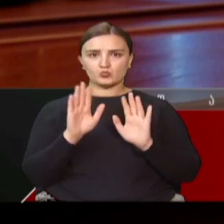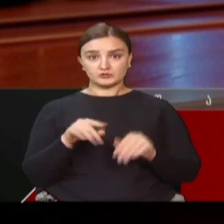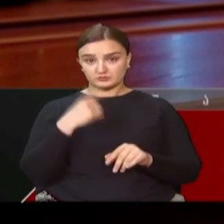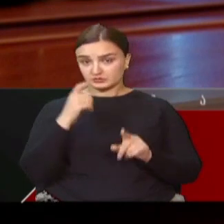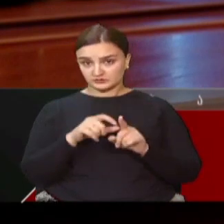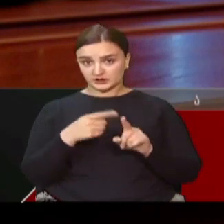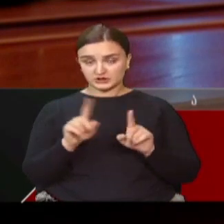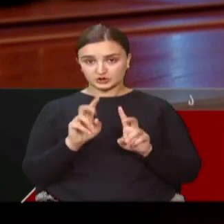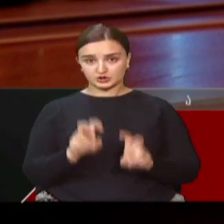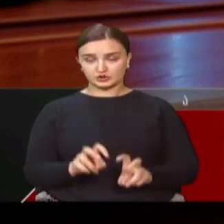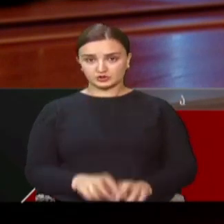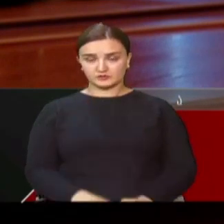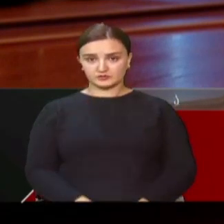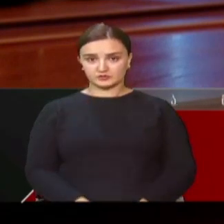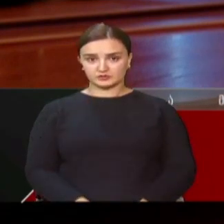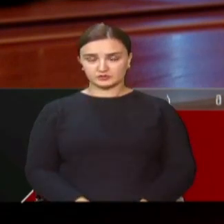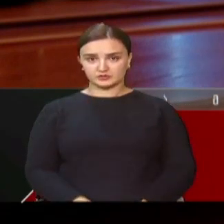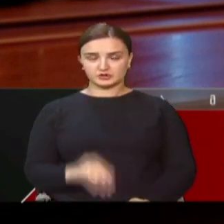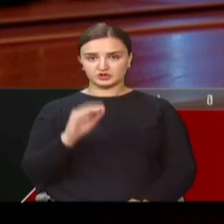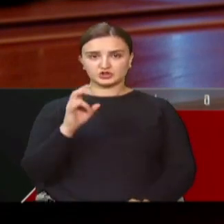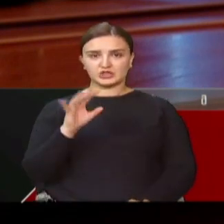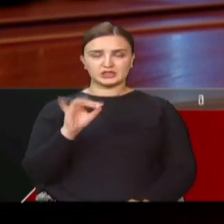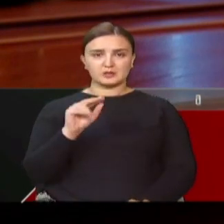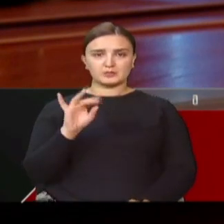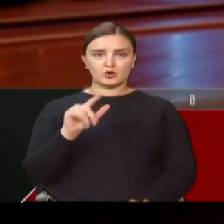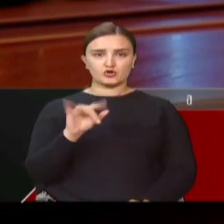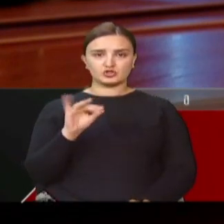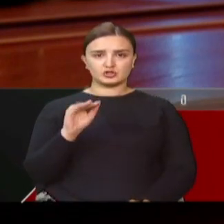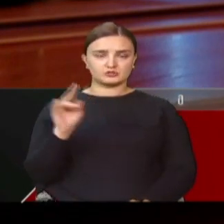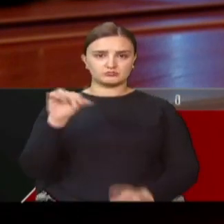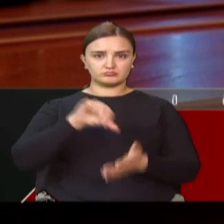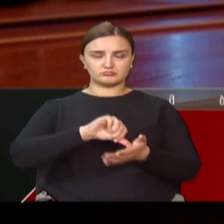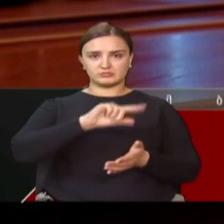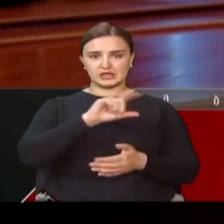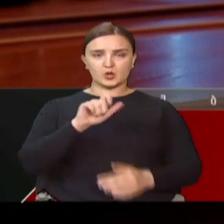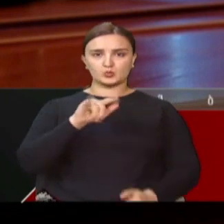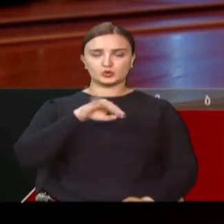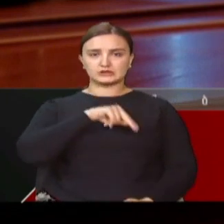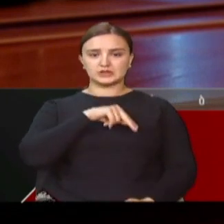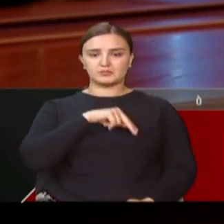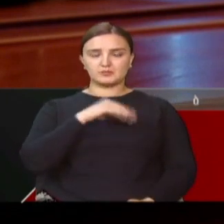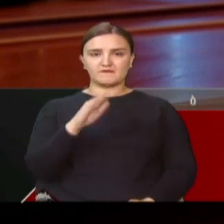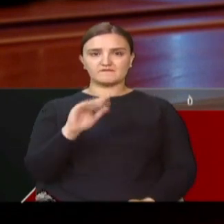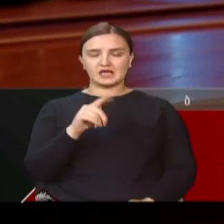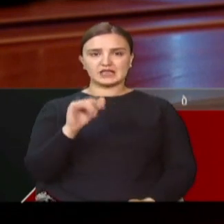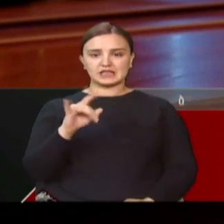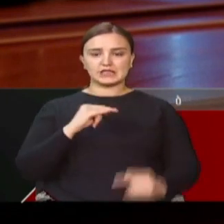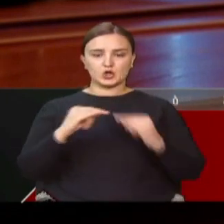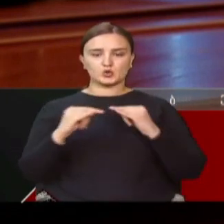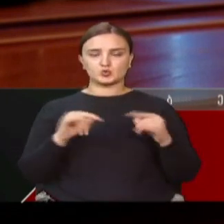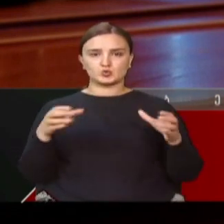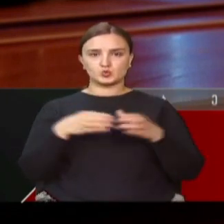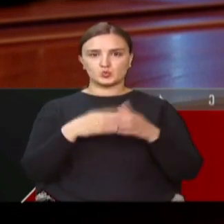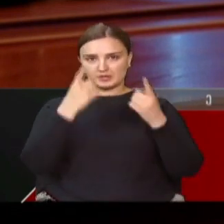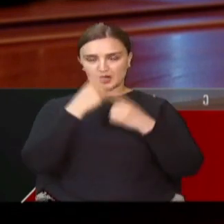es rasnișnaus, da, ženia prigojini rogam uide, romelice, euto sa parlamento, asamblea, misi Wagneri, teroristul džgupat rogam